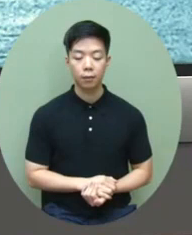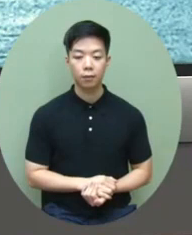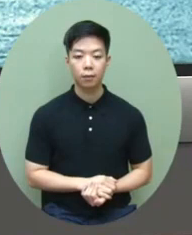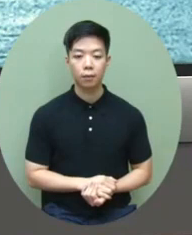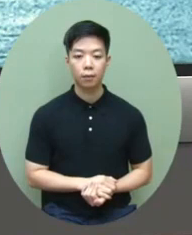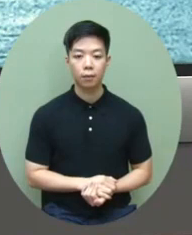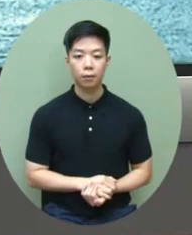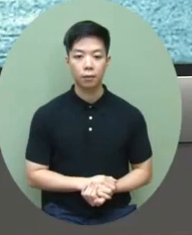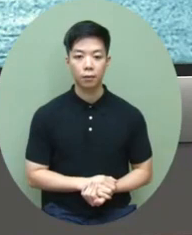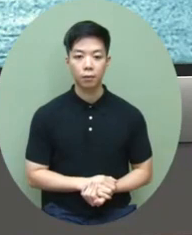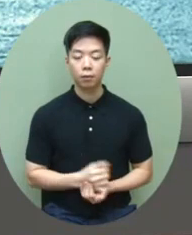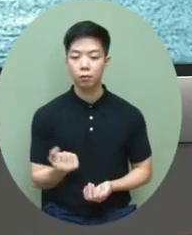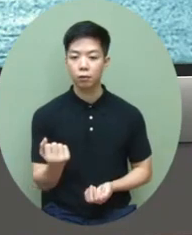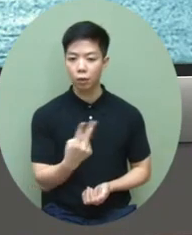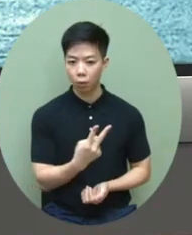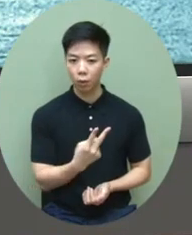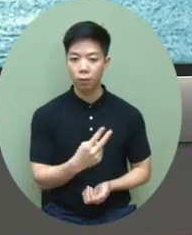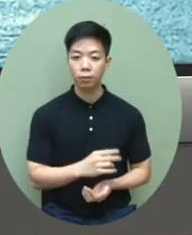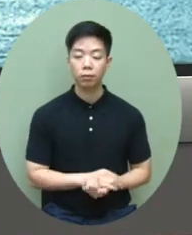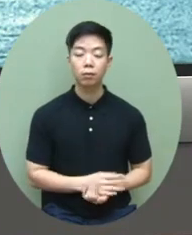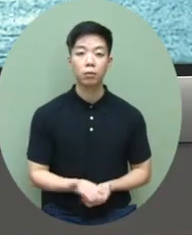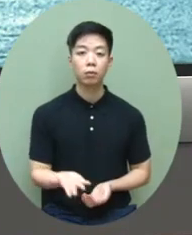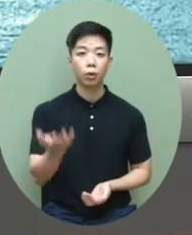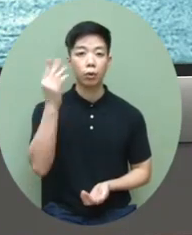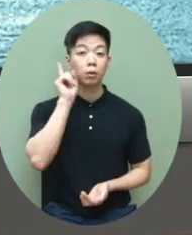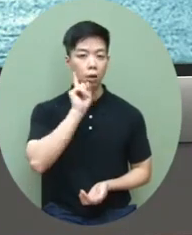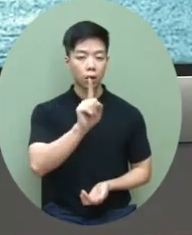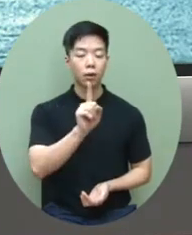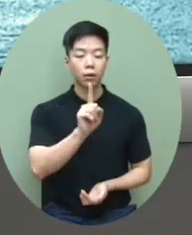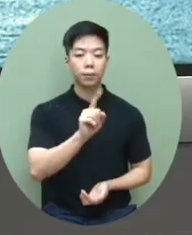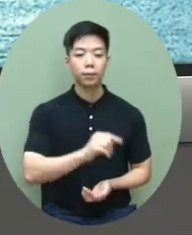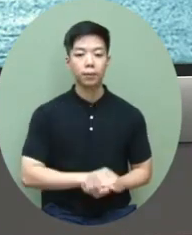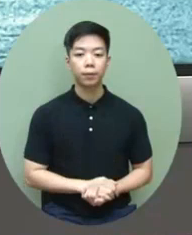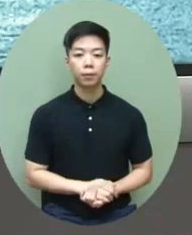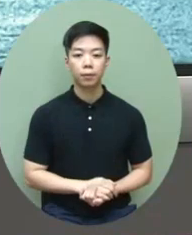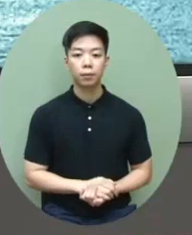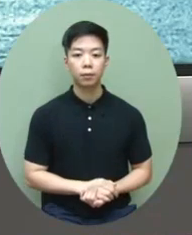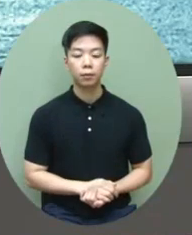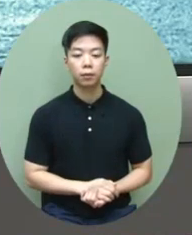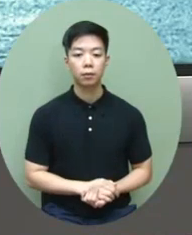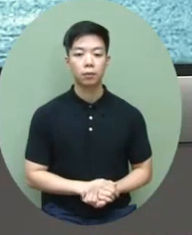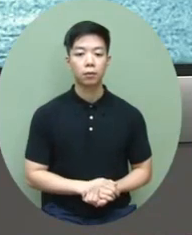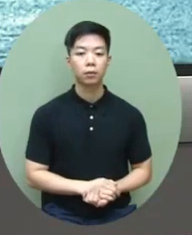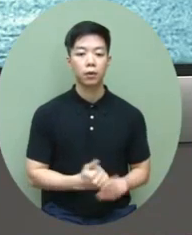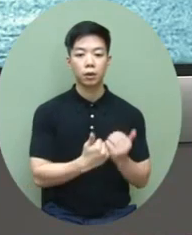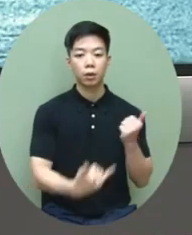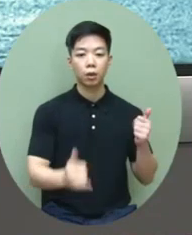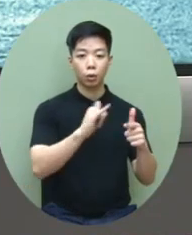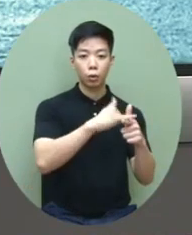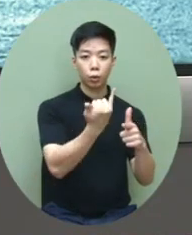咁再加上啦，而家咧由上個星期開始咧，六個月至三歲